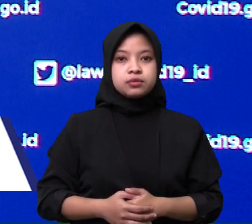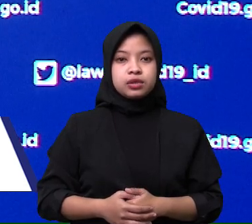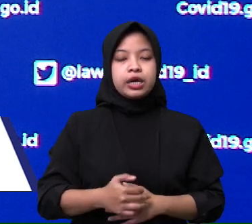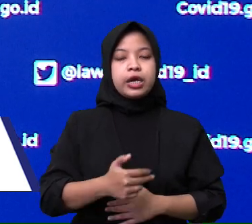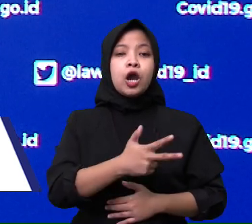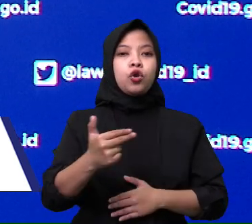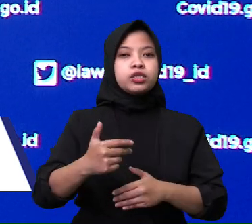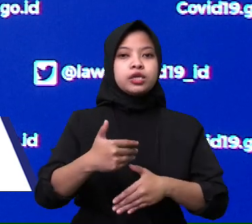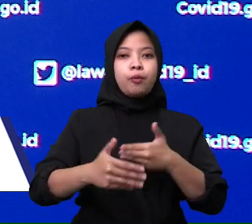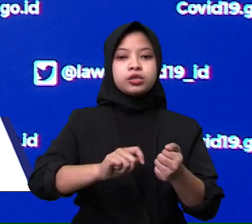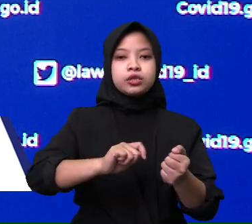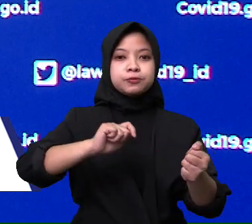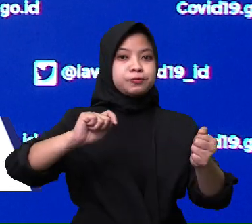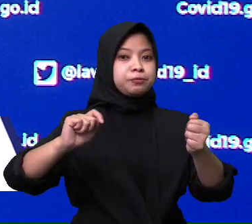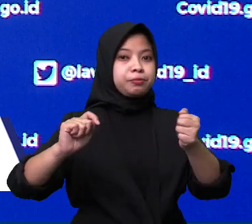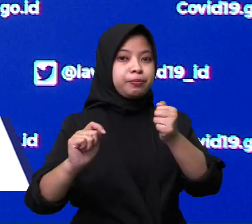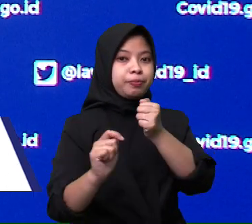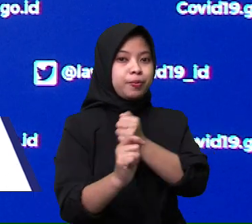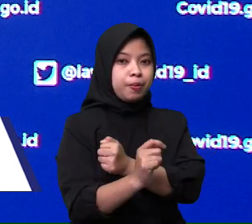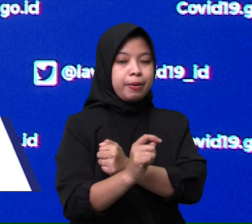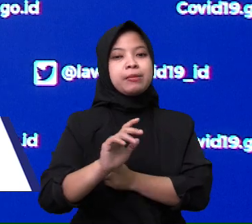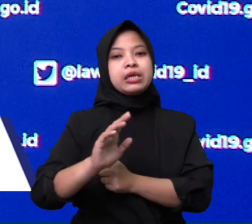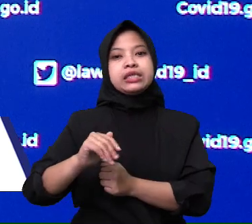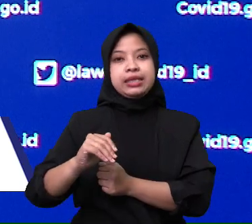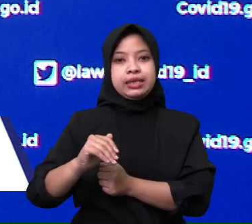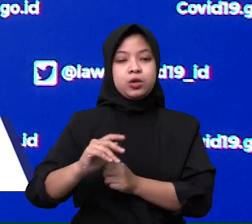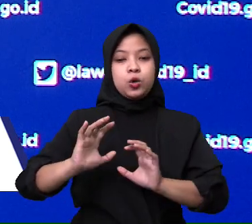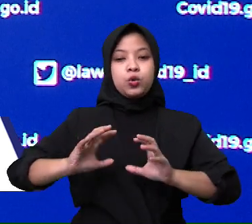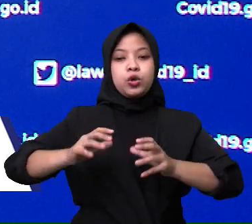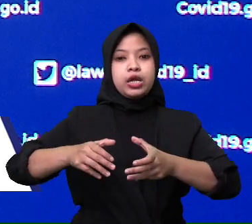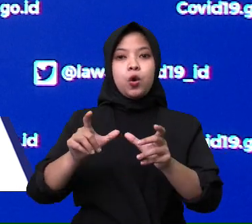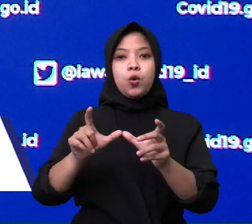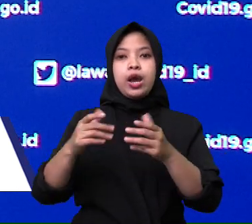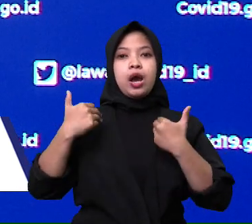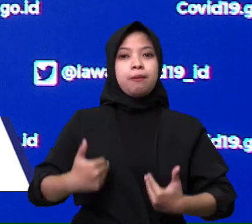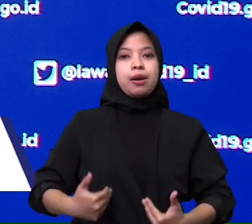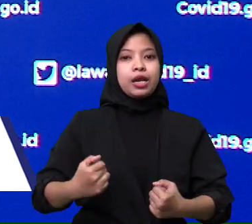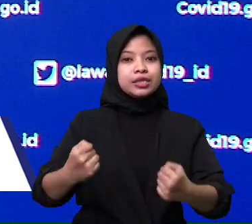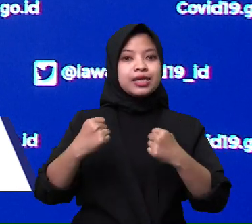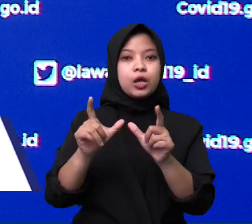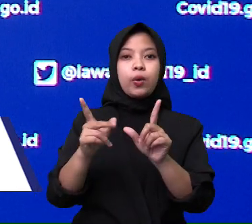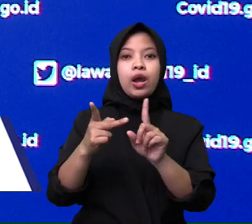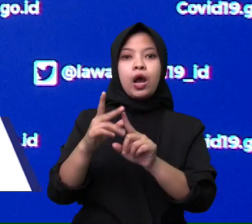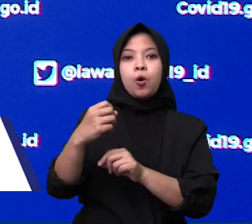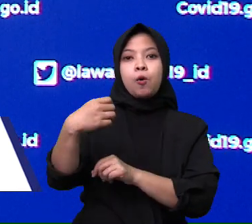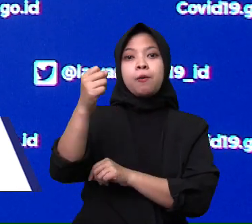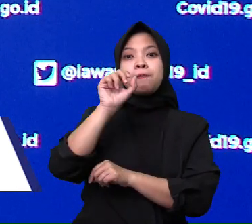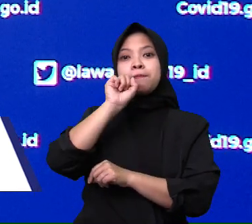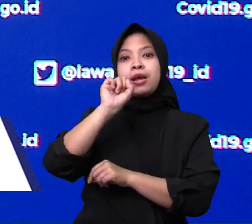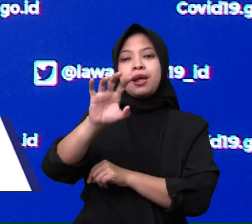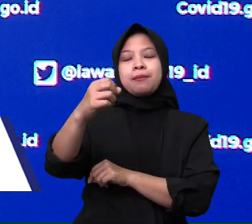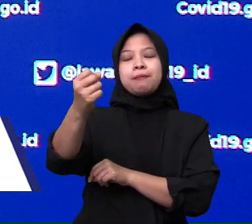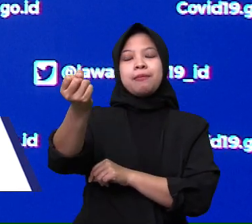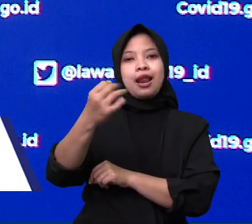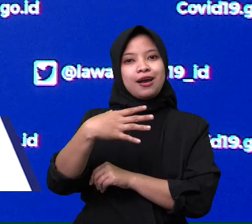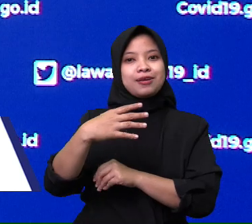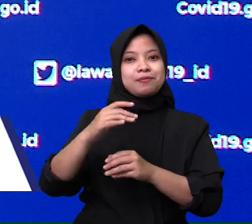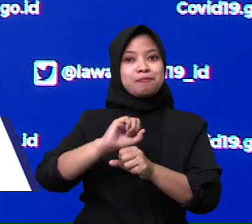transisi COVID-19 dan Badan Kesehatan Dunia atau WHO masih belum menyatakan pandemi berakhir.